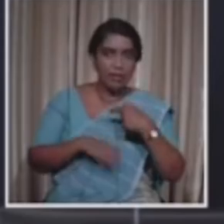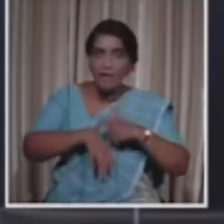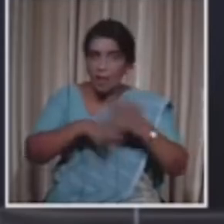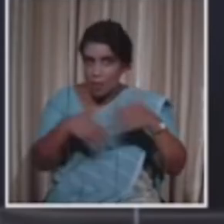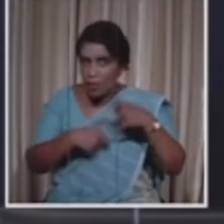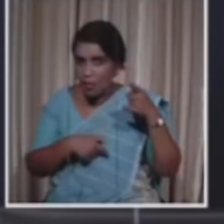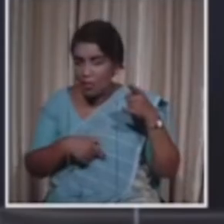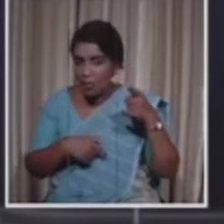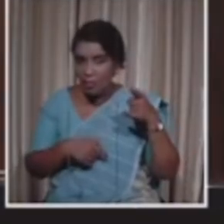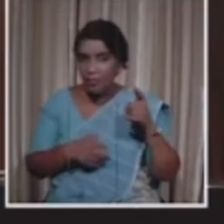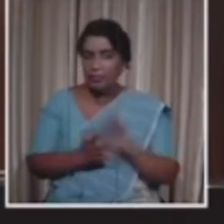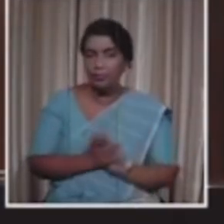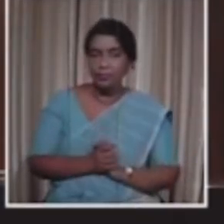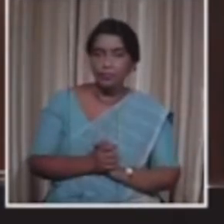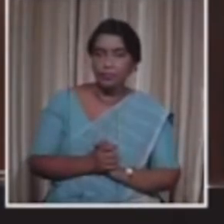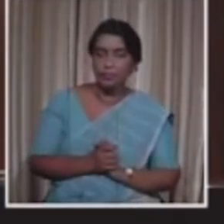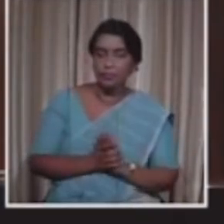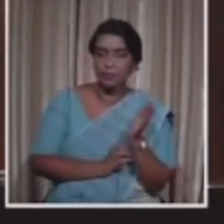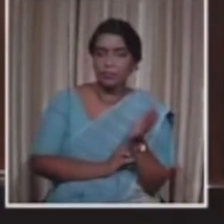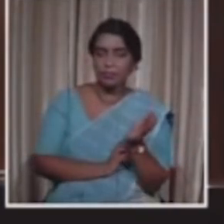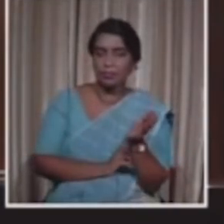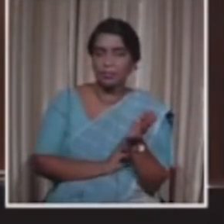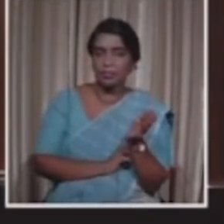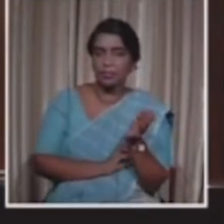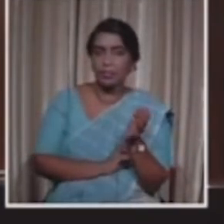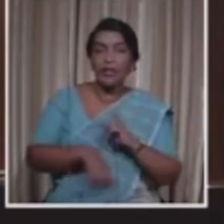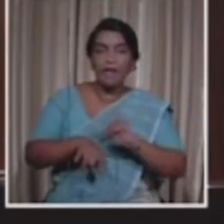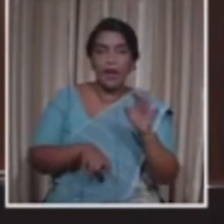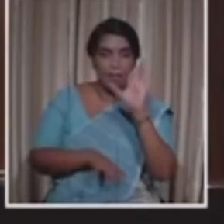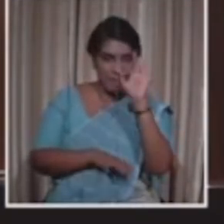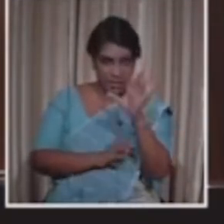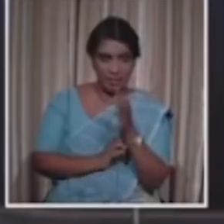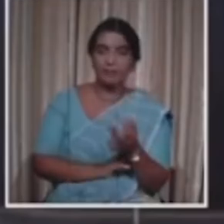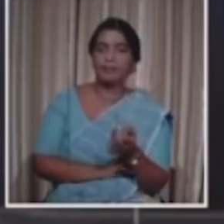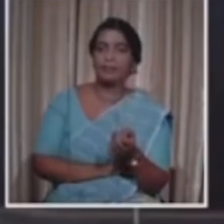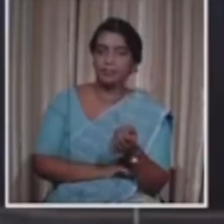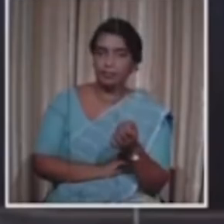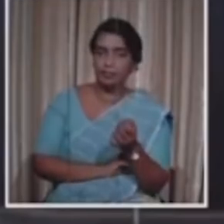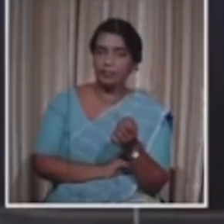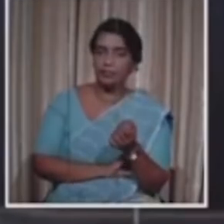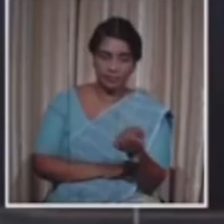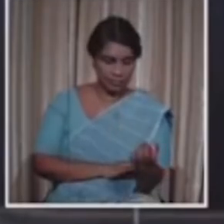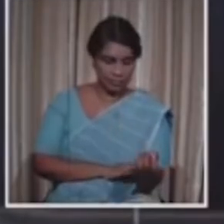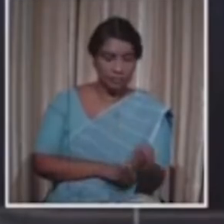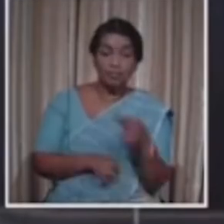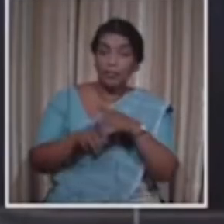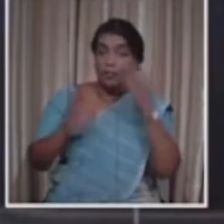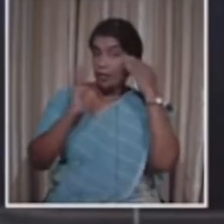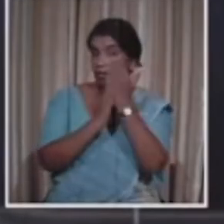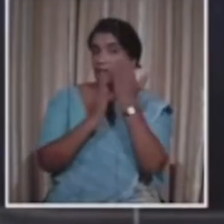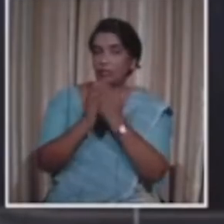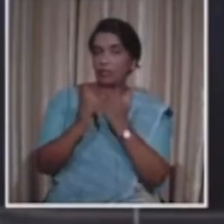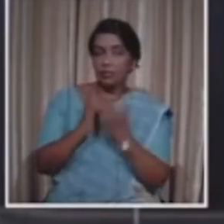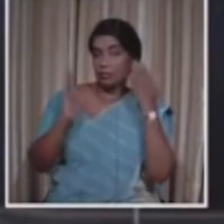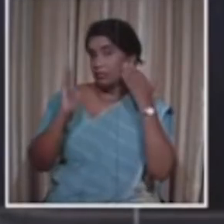ගරු කථානායකතුමනි? තව කොච්චර වෙලා තියෙනවද? පුදුමතාවයෙන් වැඩි පහක් තියෙනවා. ඒක නිසා මෙන්න මේ කරුණ කෙරෙහි අපි අවධානය